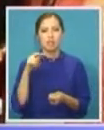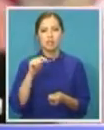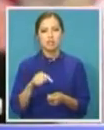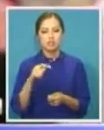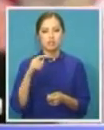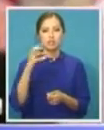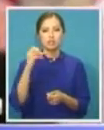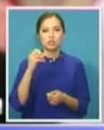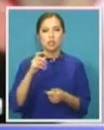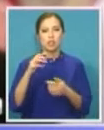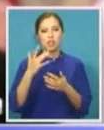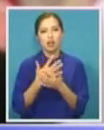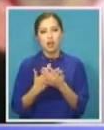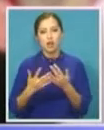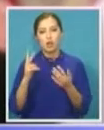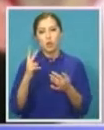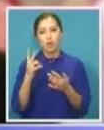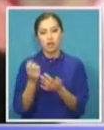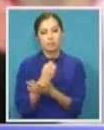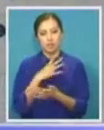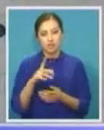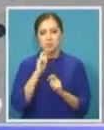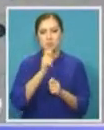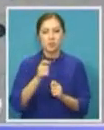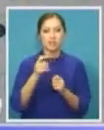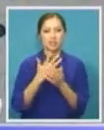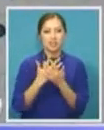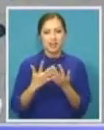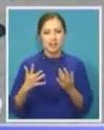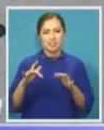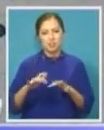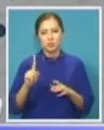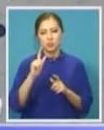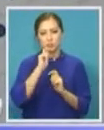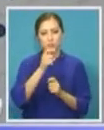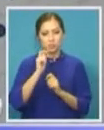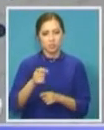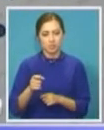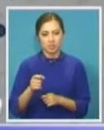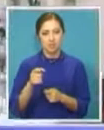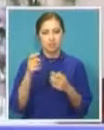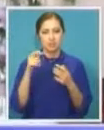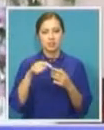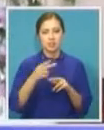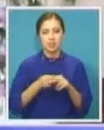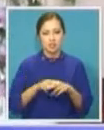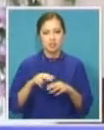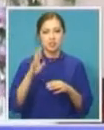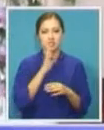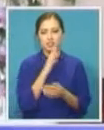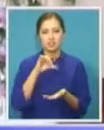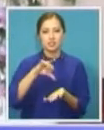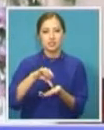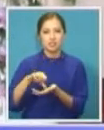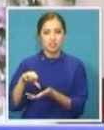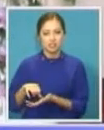электронды Құран үлгілері табысталады. Айта кетейік, қатысушылардың мақсаты жүлде алу емес, асыл дінімізді әйелдер арасында насихаттап, ана ата